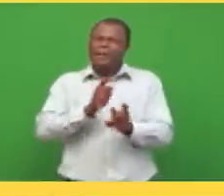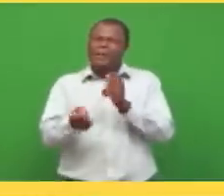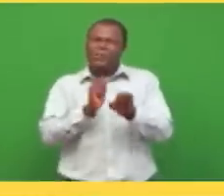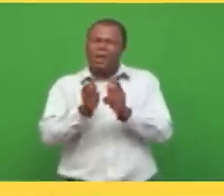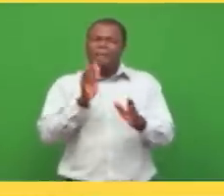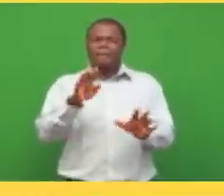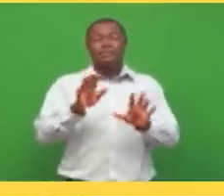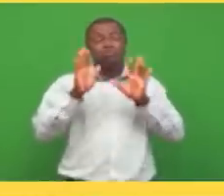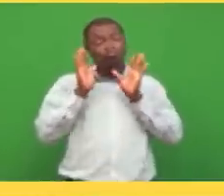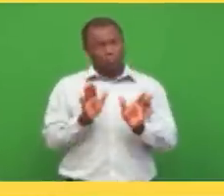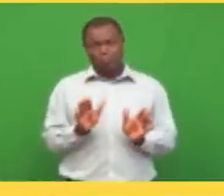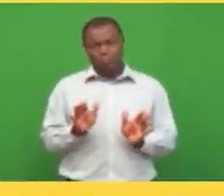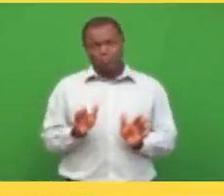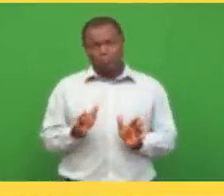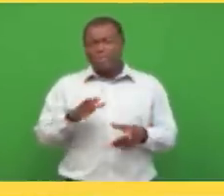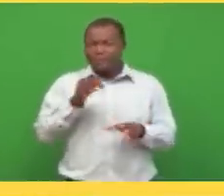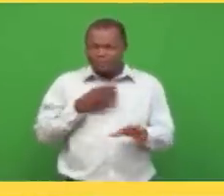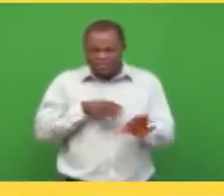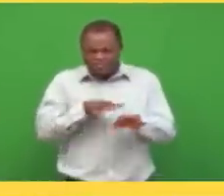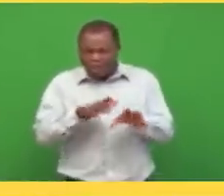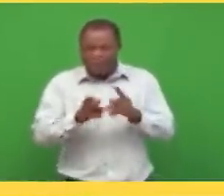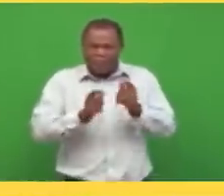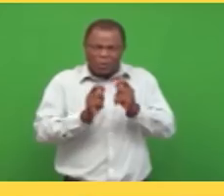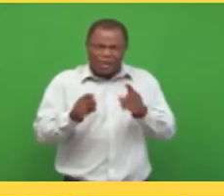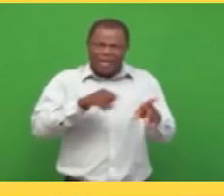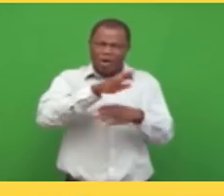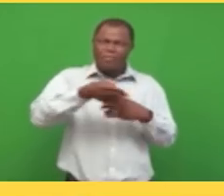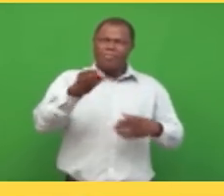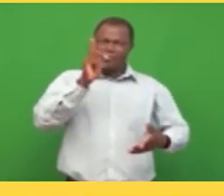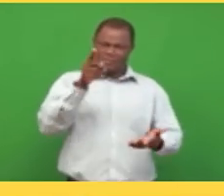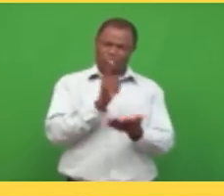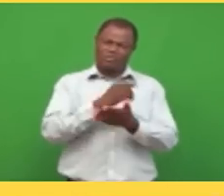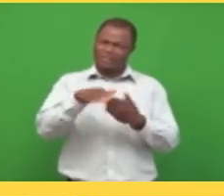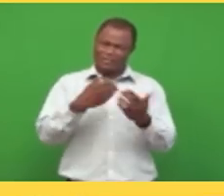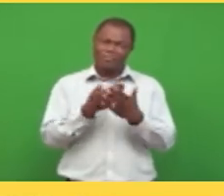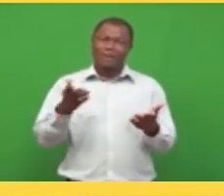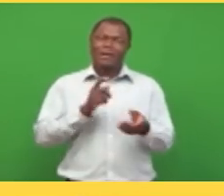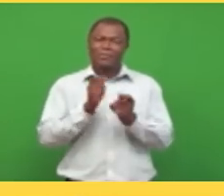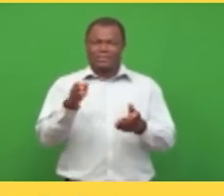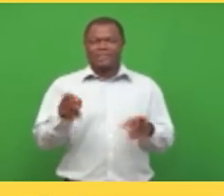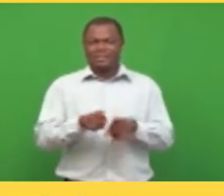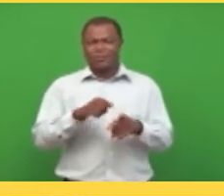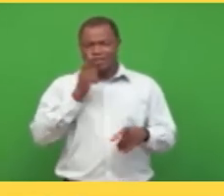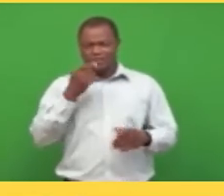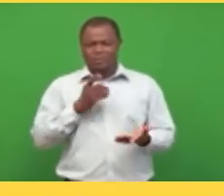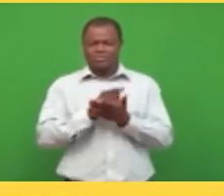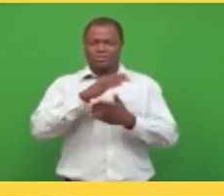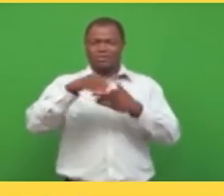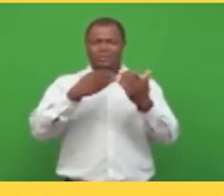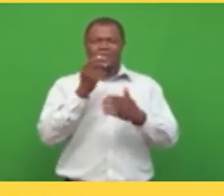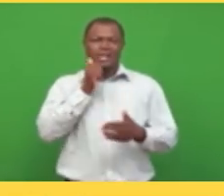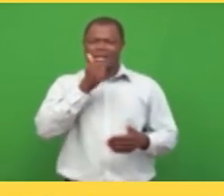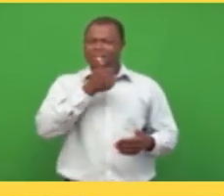pasi nokuti tikadzitsvaga ka hakuna asina zvake hakuna asina zvake vadikani kana toita zvinoendeka zvikuru sei tiri Mai Chisamba show chiringa zuva